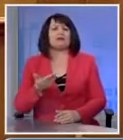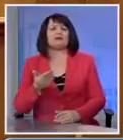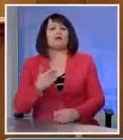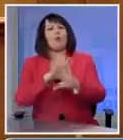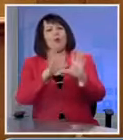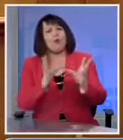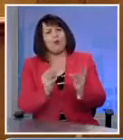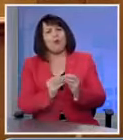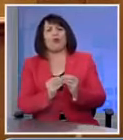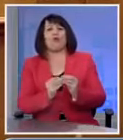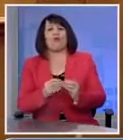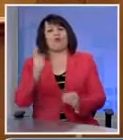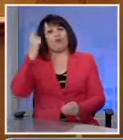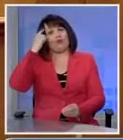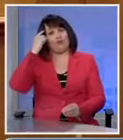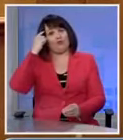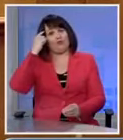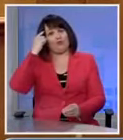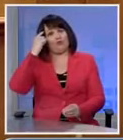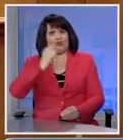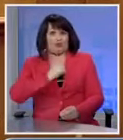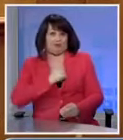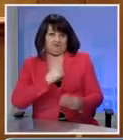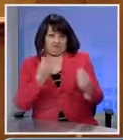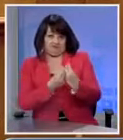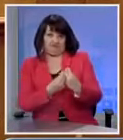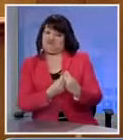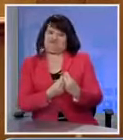όλους αυτούς τους ιδεολογικά συγγενείς σας, όχι βέβαια,